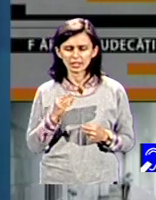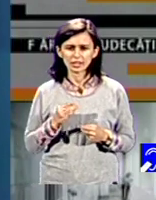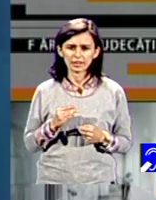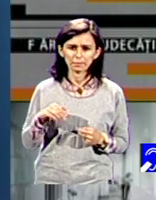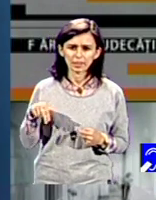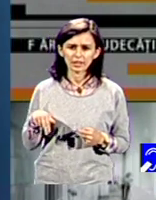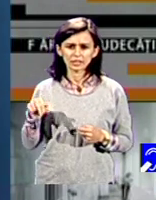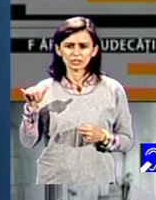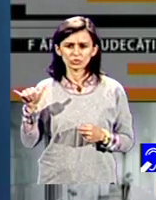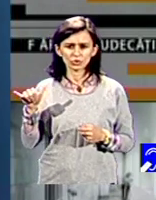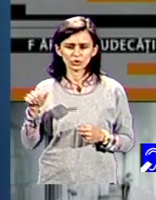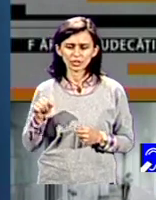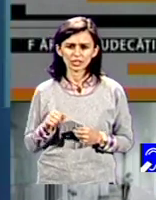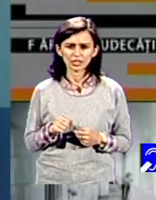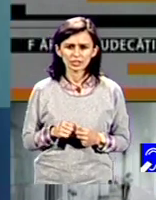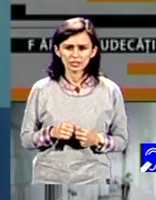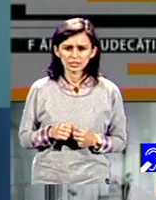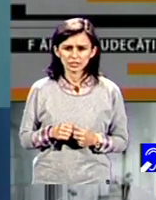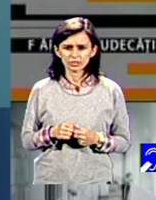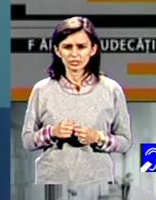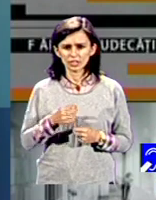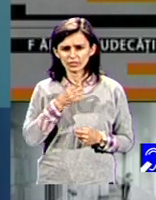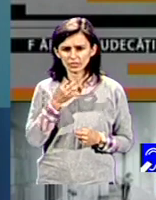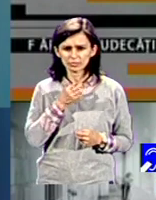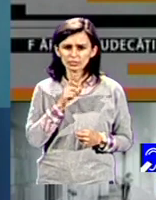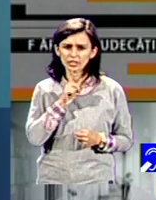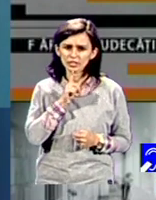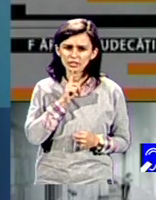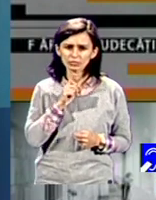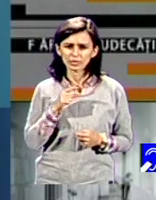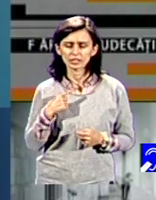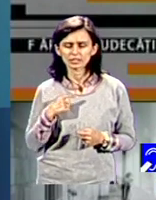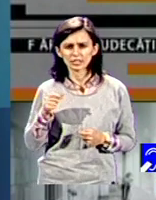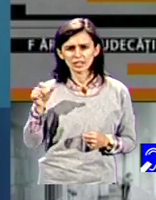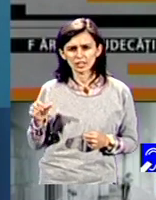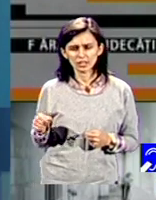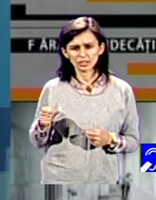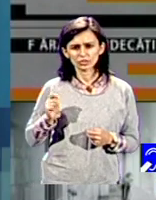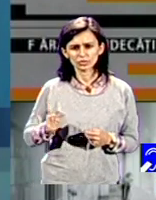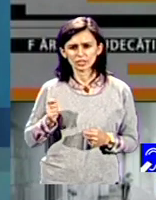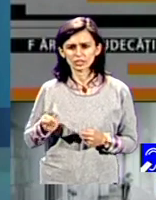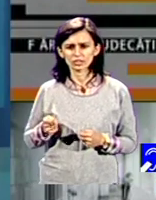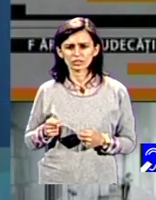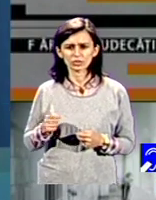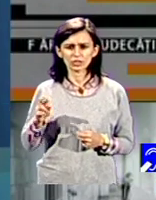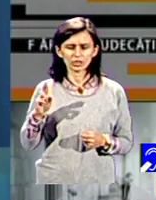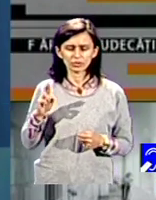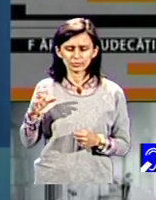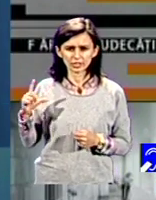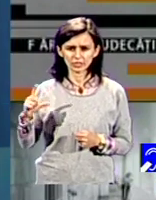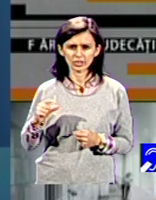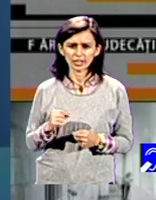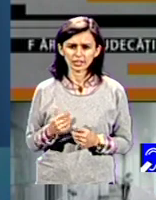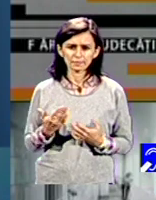New York mai exact și pomenesc numele doamnelor Domnilor este vorba despre judecătorul Robert leoaica care